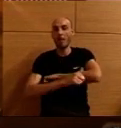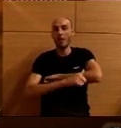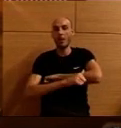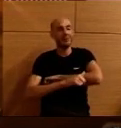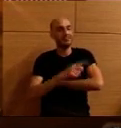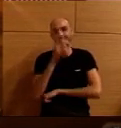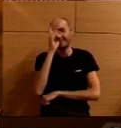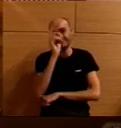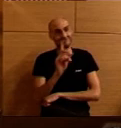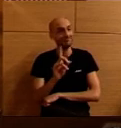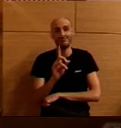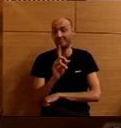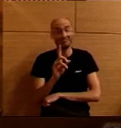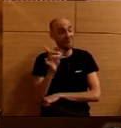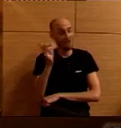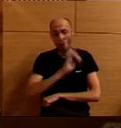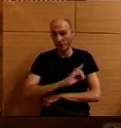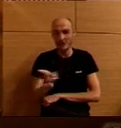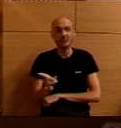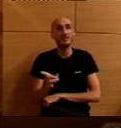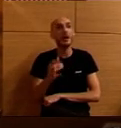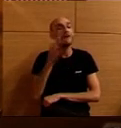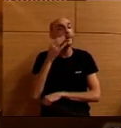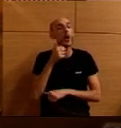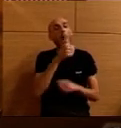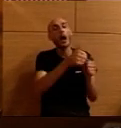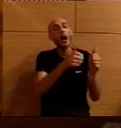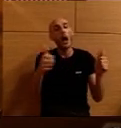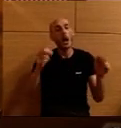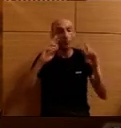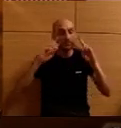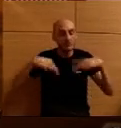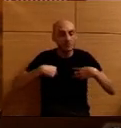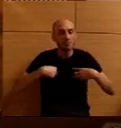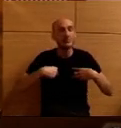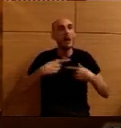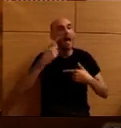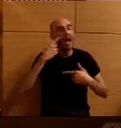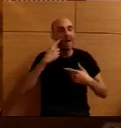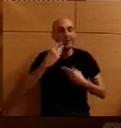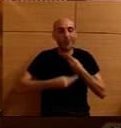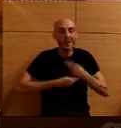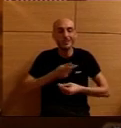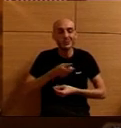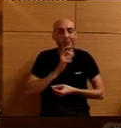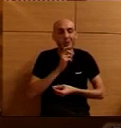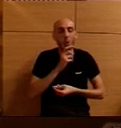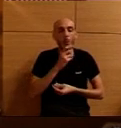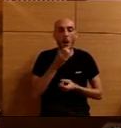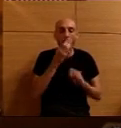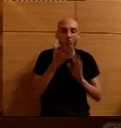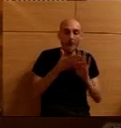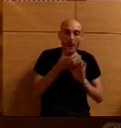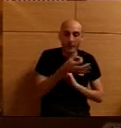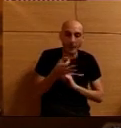mala fe. Però ser possible que cada un no se ho miri quan vaig a casa com ha actuat i en la correcció que ha actuat. I si això, a